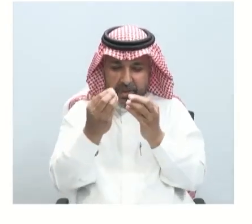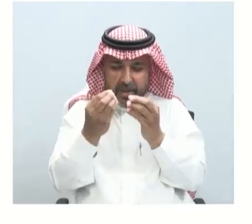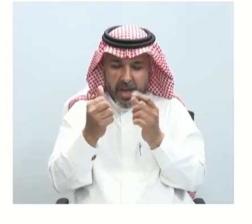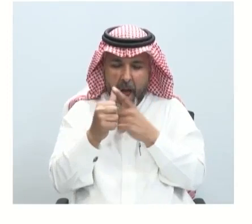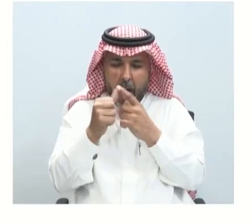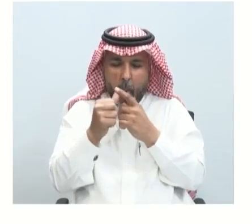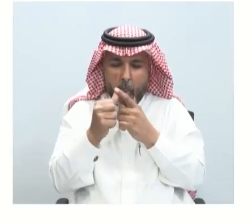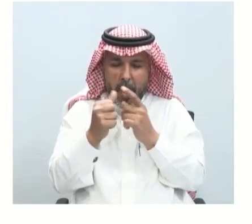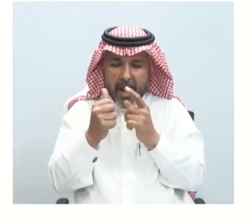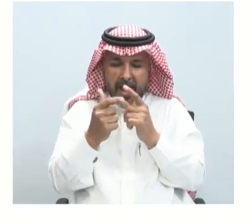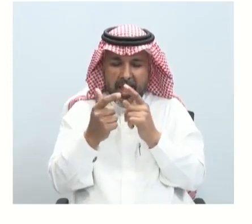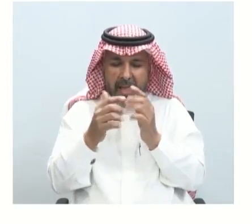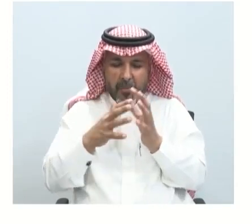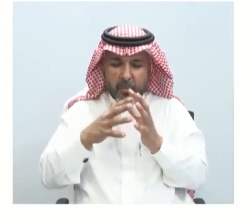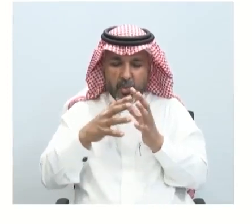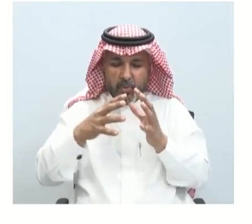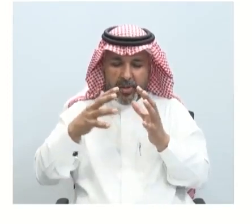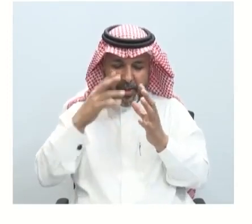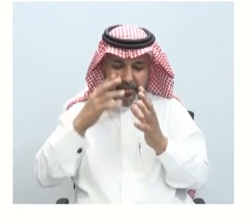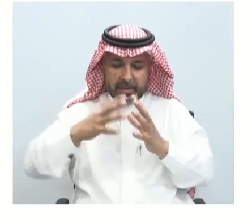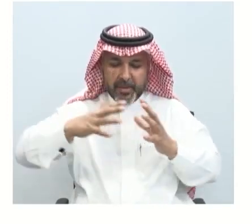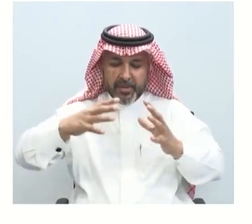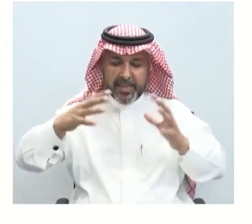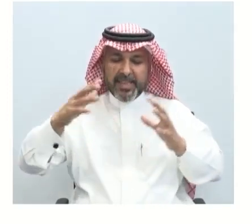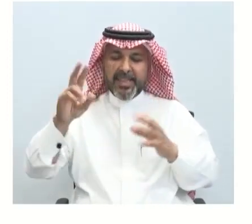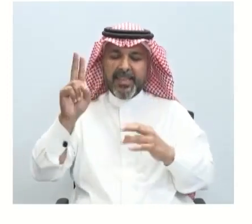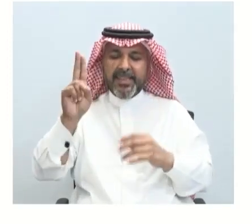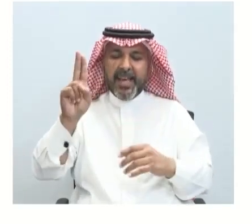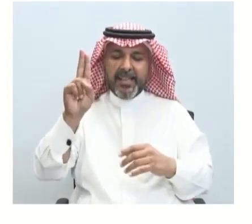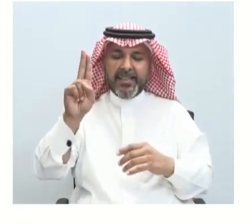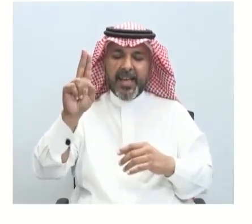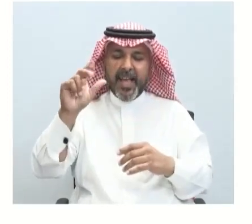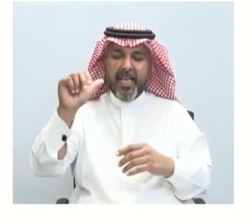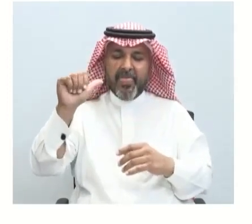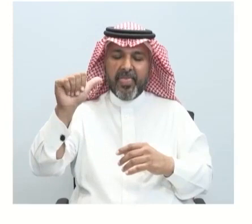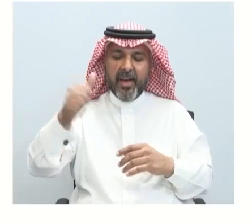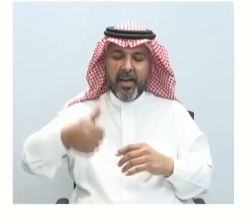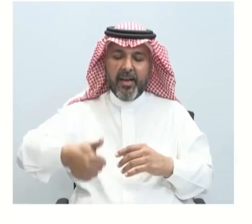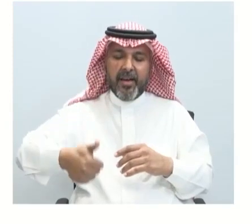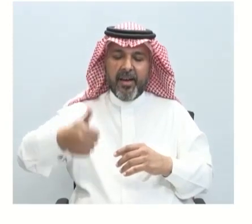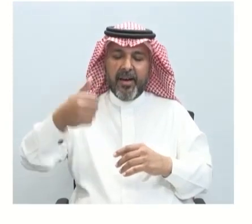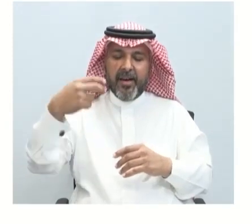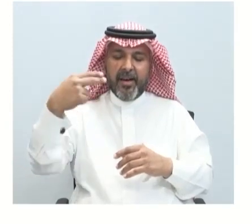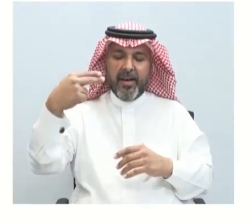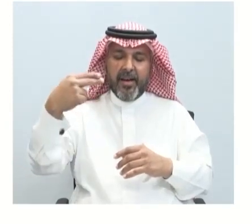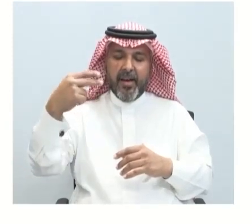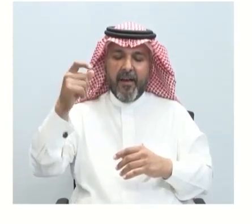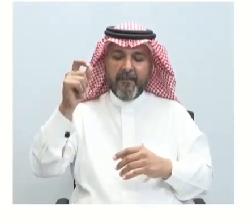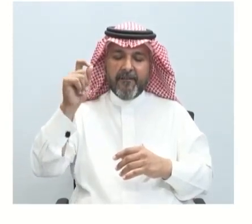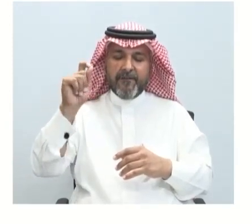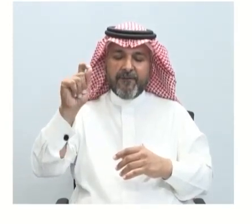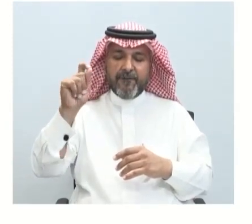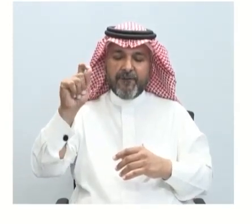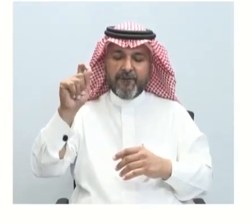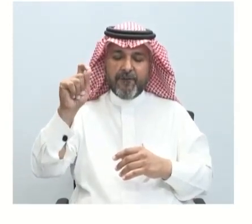هذه الكروموسومات الواضحه او هذه الكروموسومات المتضاعفه واضحه كذلك هذه الكروموسومات تحتوي